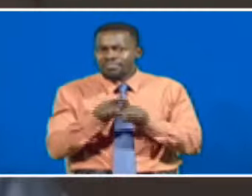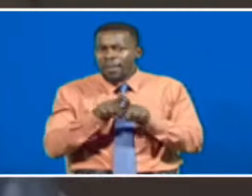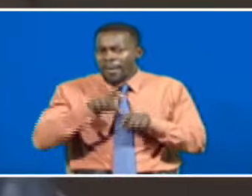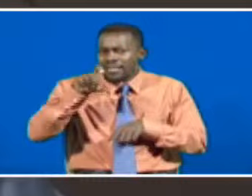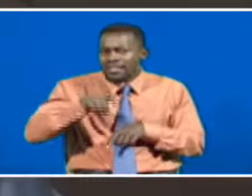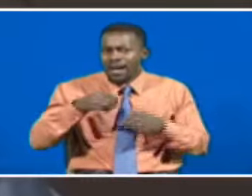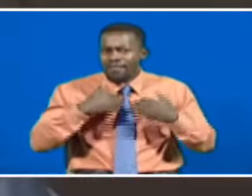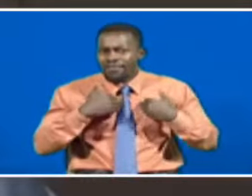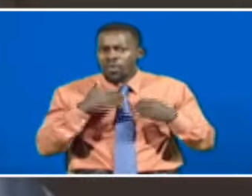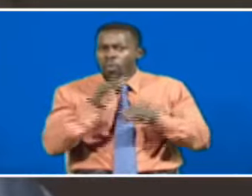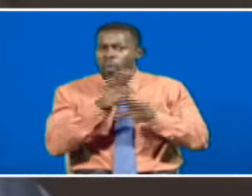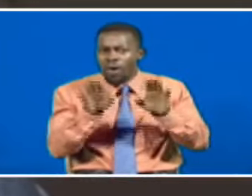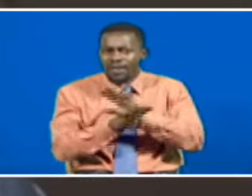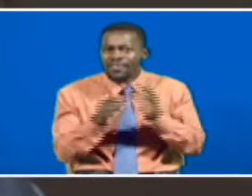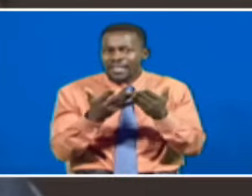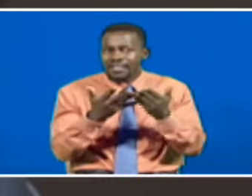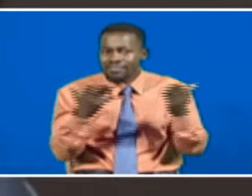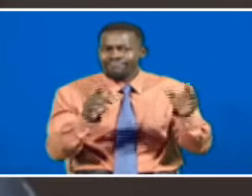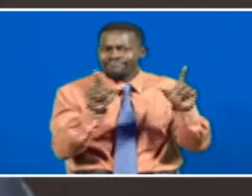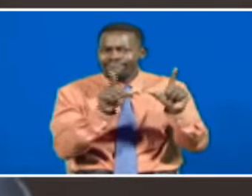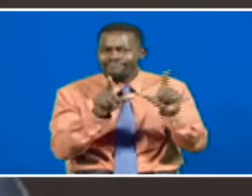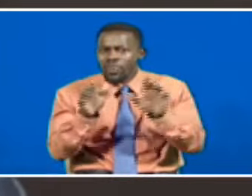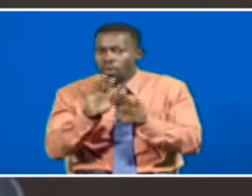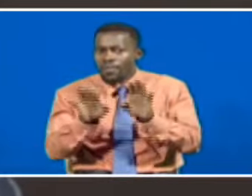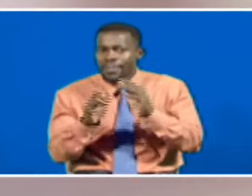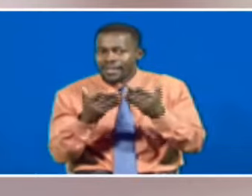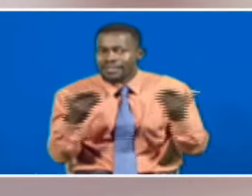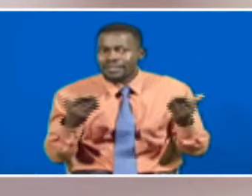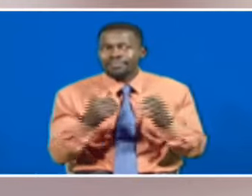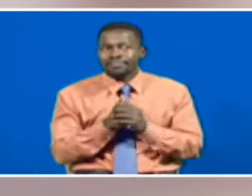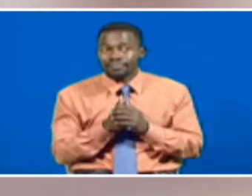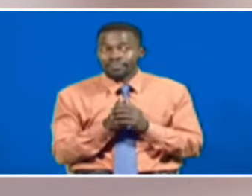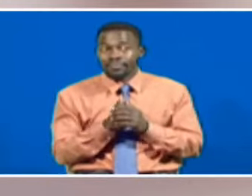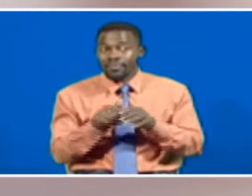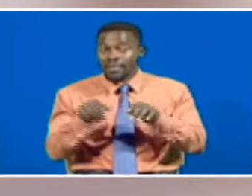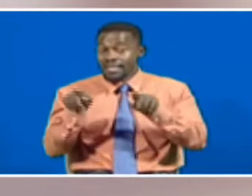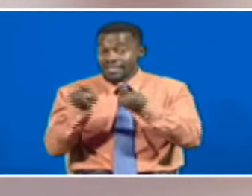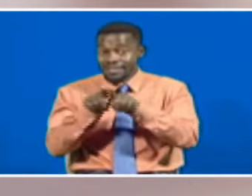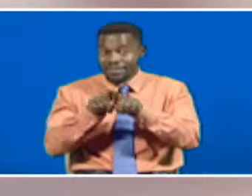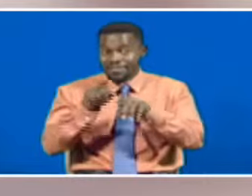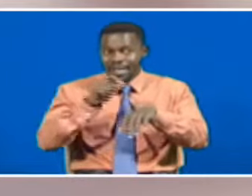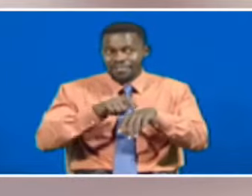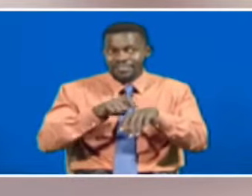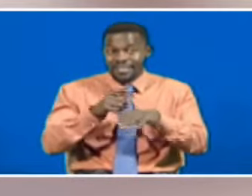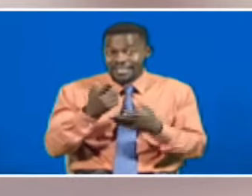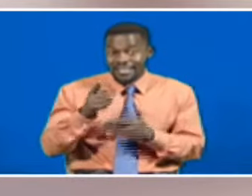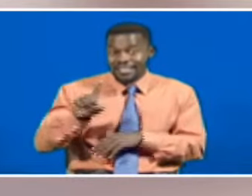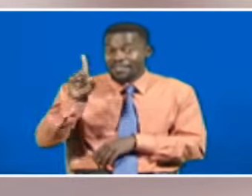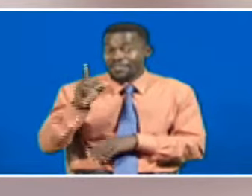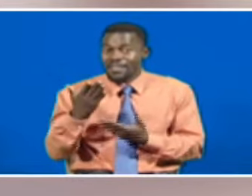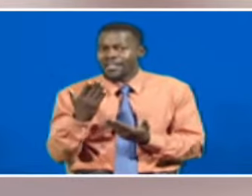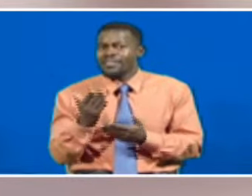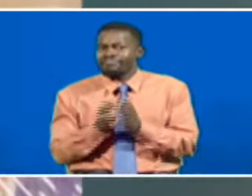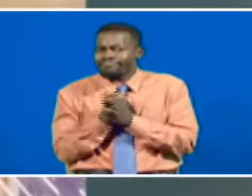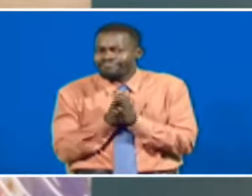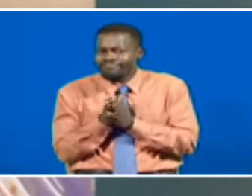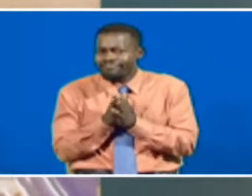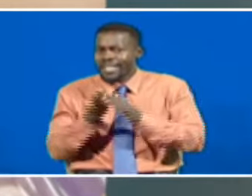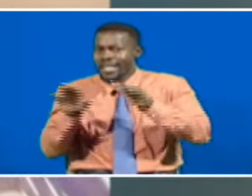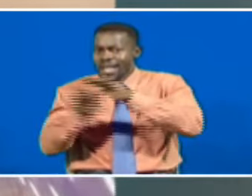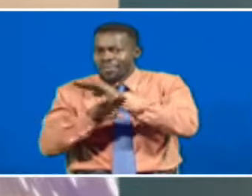wamuunge mkono mgombea mmoja ili wajizolee kura. Kwa wakati mmoja kapendekezwa kuwa naibu gavana wa Nairobi kabla